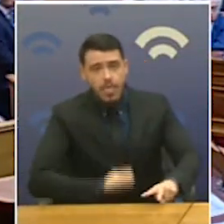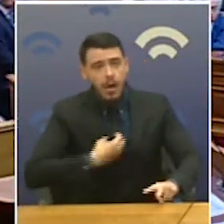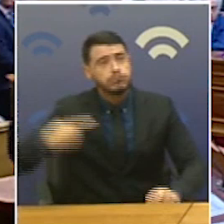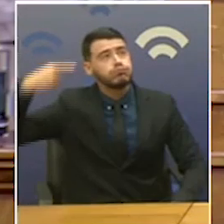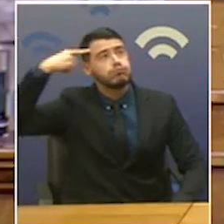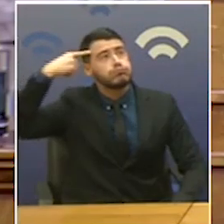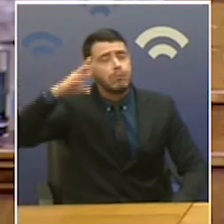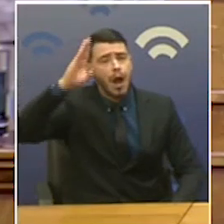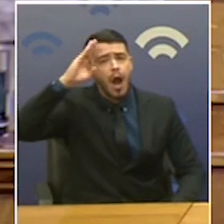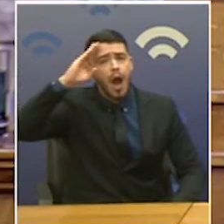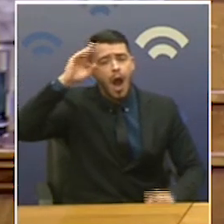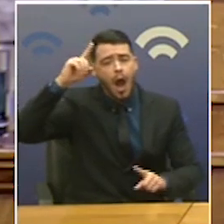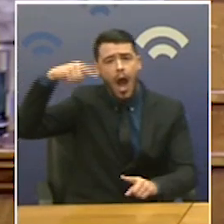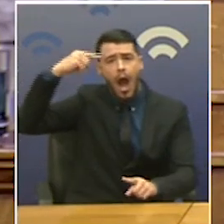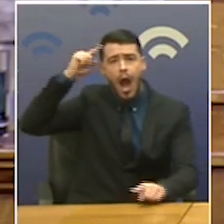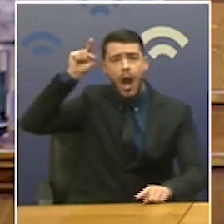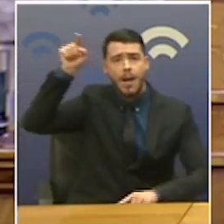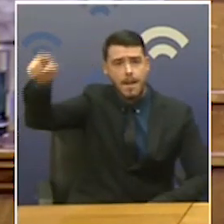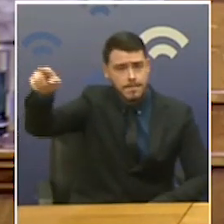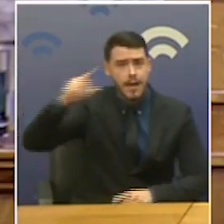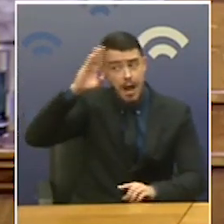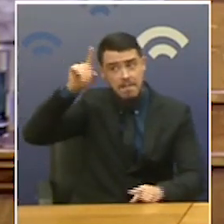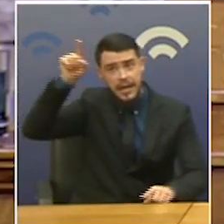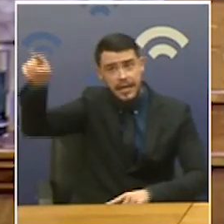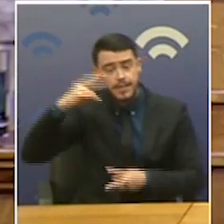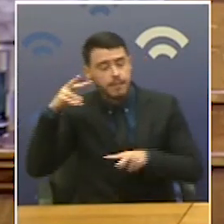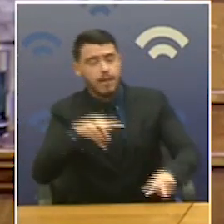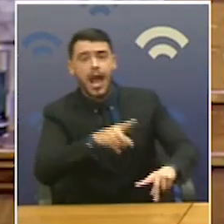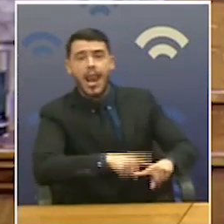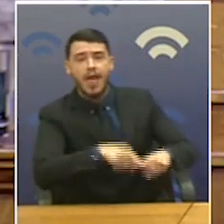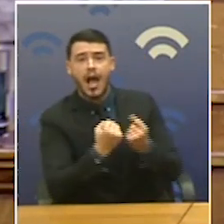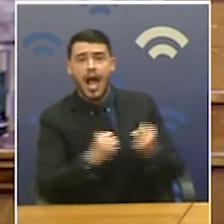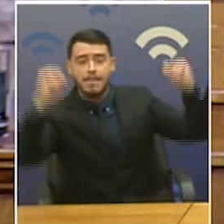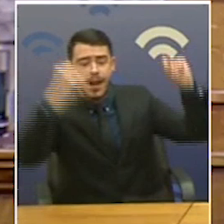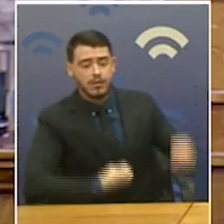της Γαλλικής και της Ελληνικής Επανάστασης. Οι δύο αιώνες που